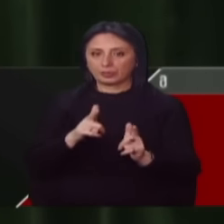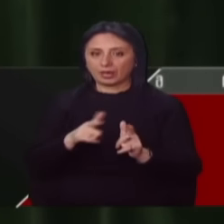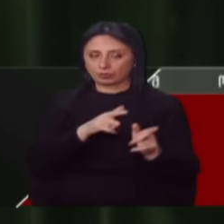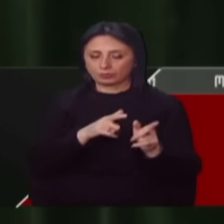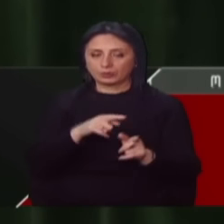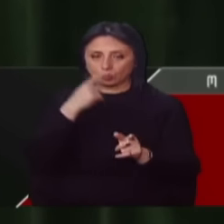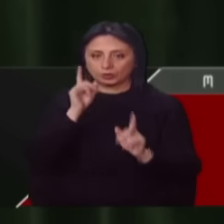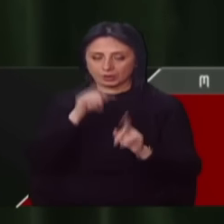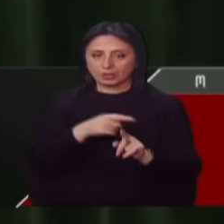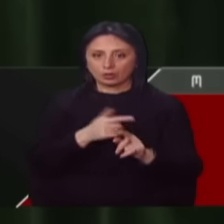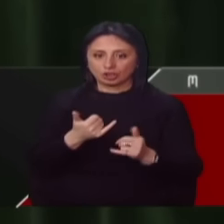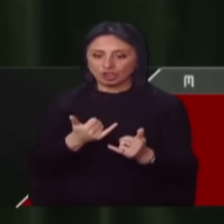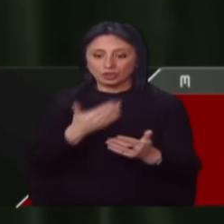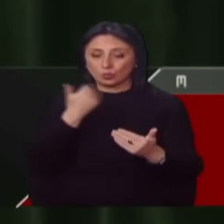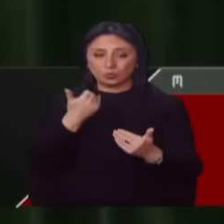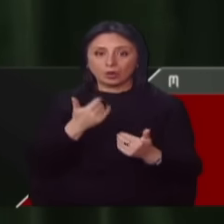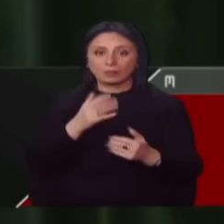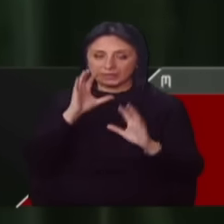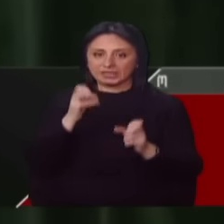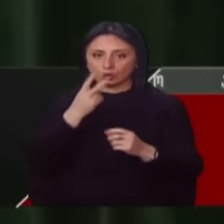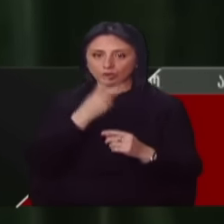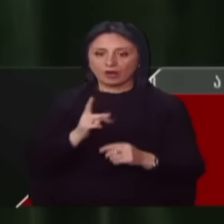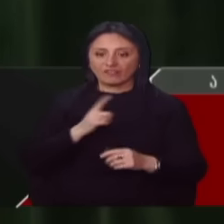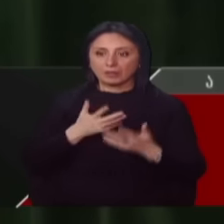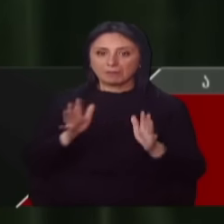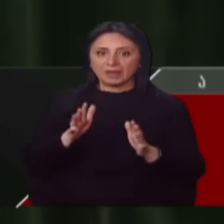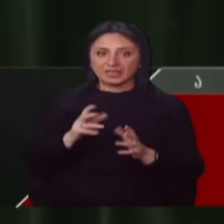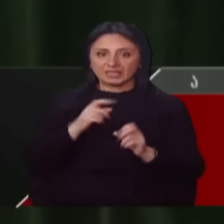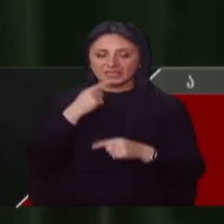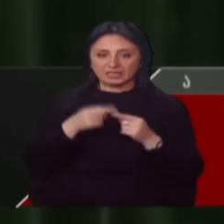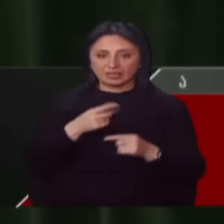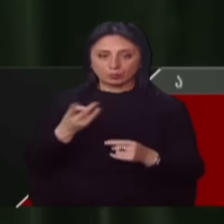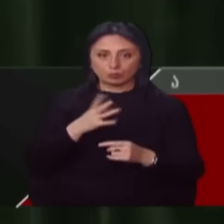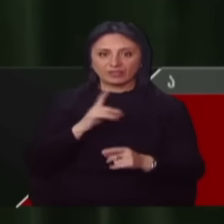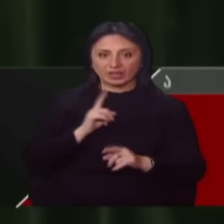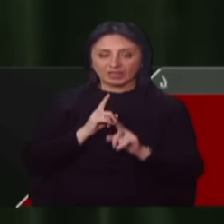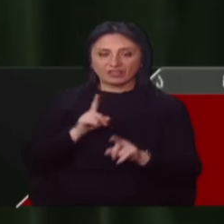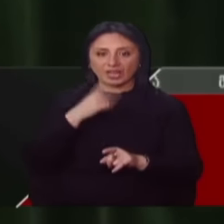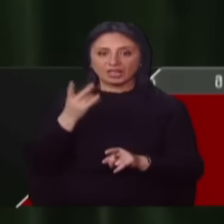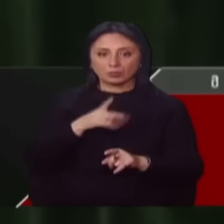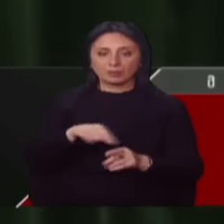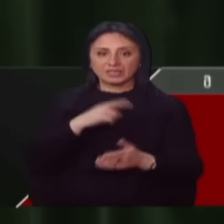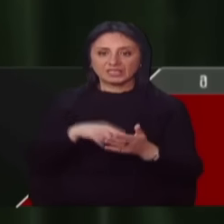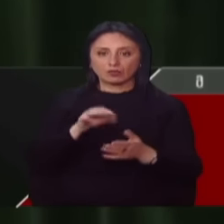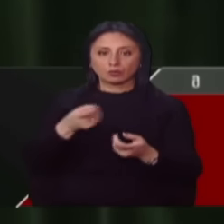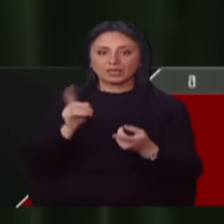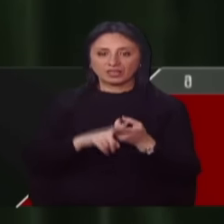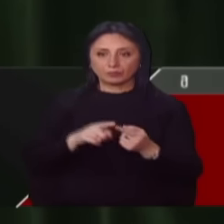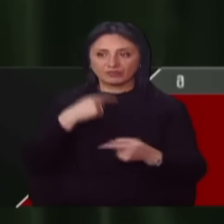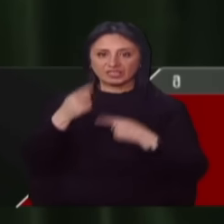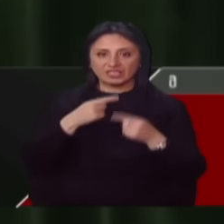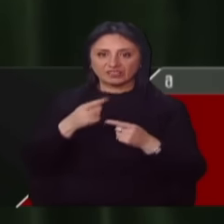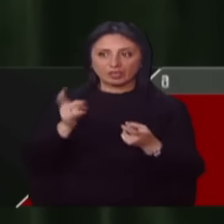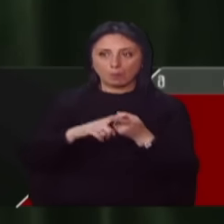პოტენციური შესაძლებლობა, რომელსაც სერიოზულად ვეკიდებით. ველოდები, რომ მეტი გვექნება სათქმელი. ასე რომ დაელოდეთ. რა თქმა უნდა, ამ საკითხთან დაკავშირებით